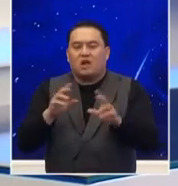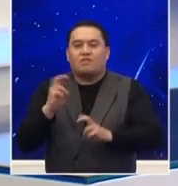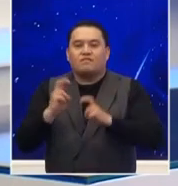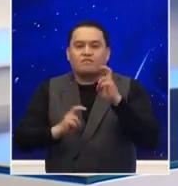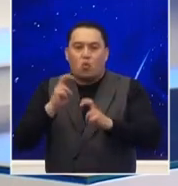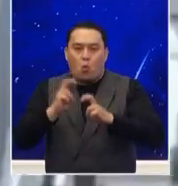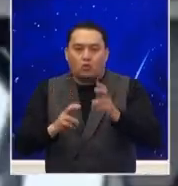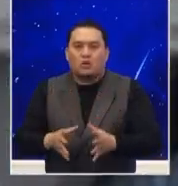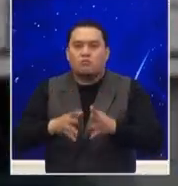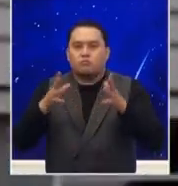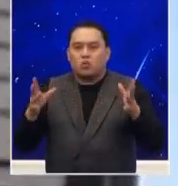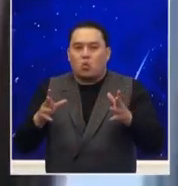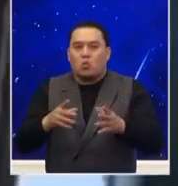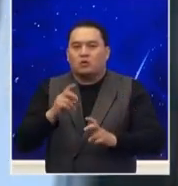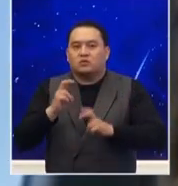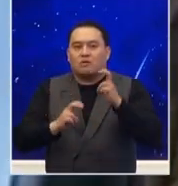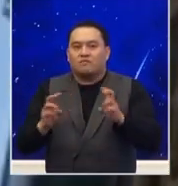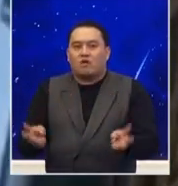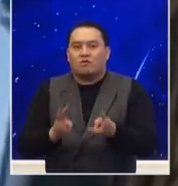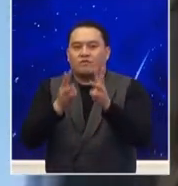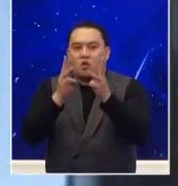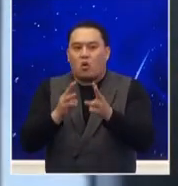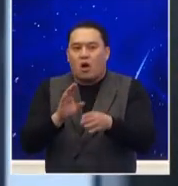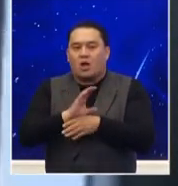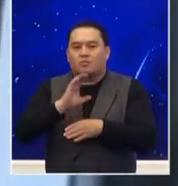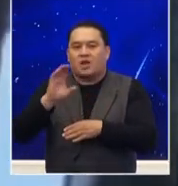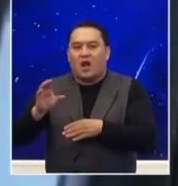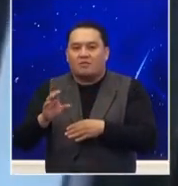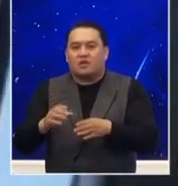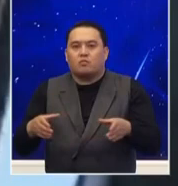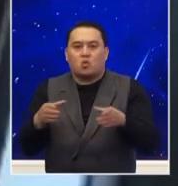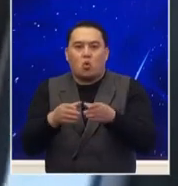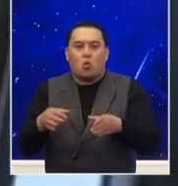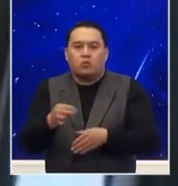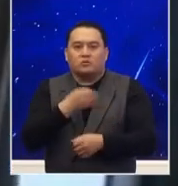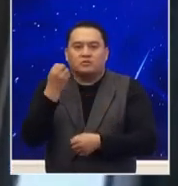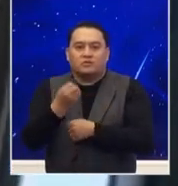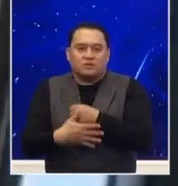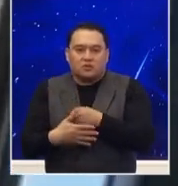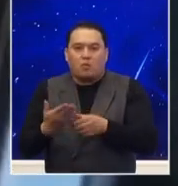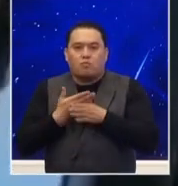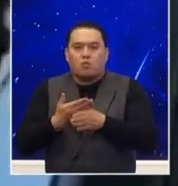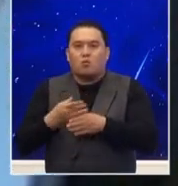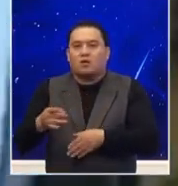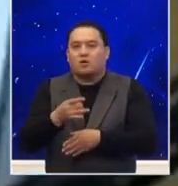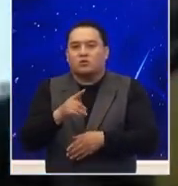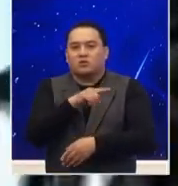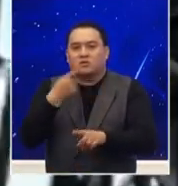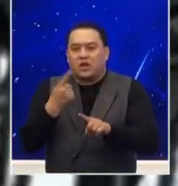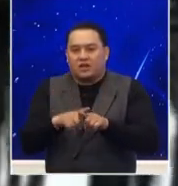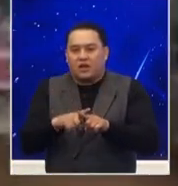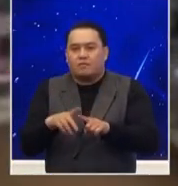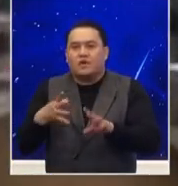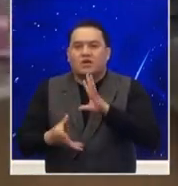Из-за большого масштаба распространения пламени пришлось отправлять еще и бригаду из областного центра на помощь районной пожарной технике.